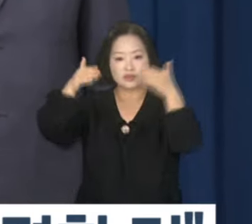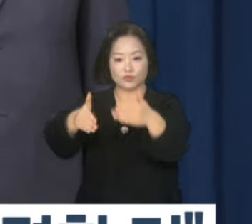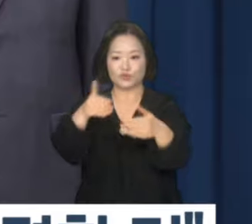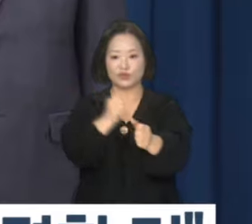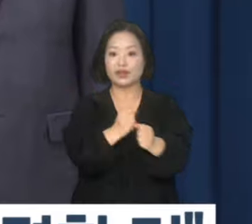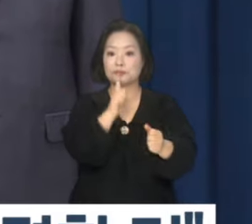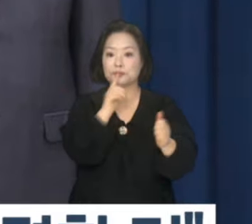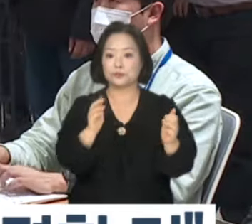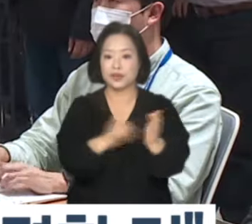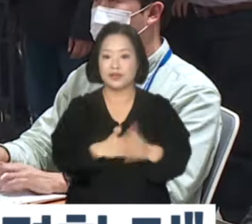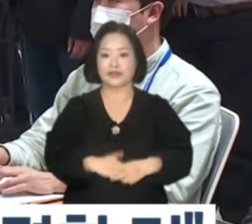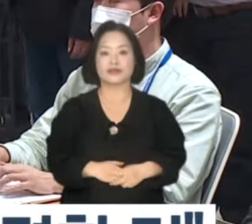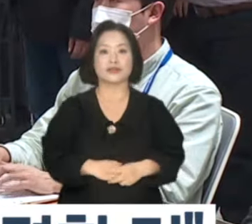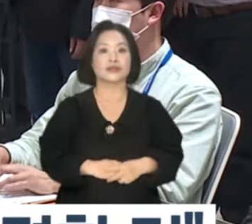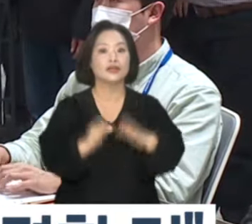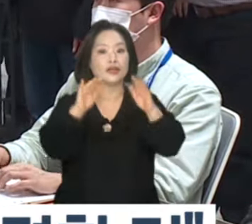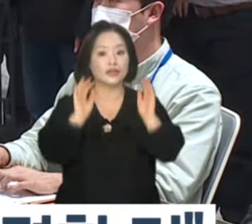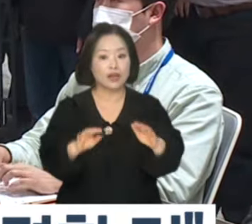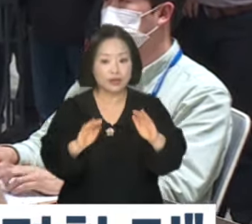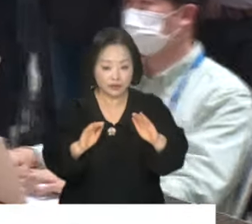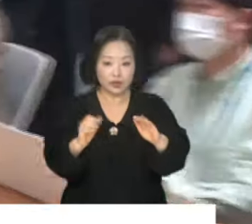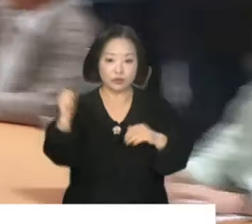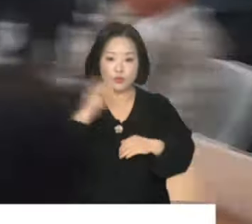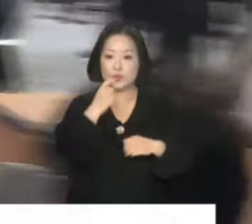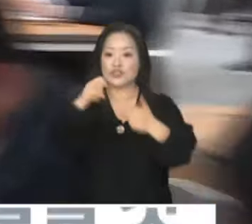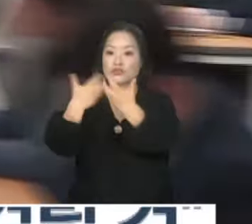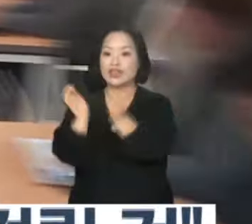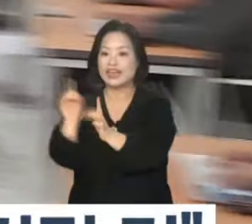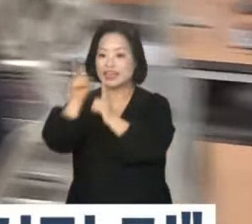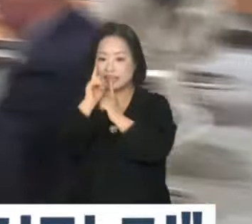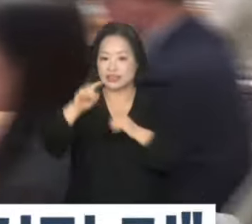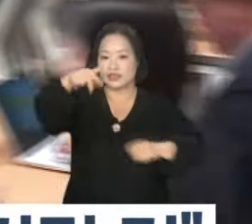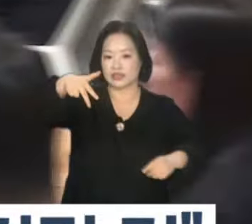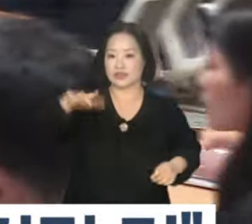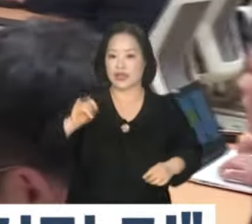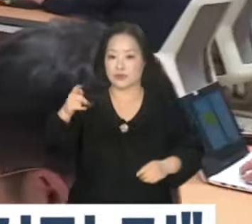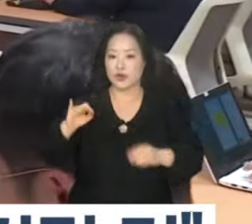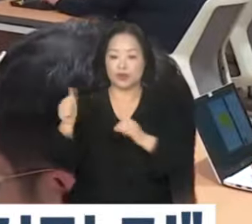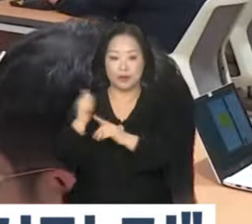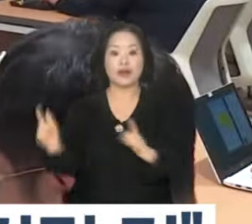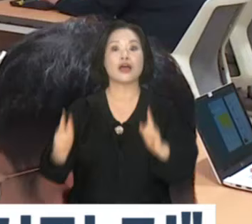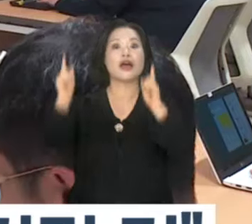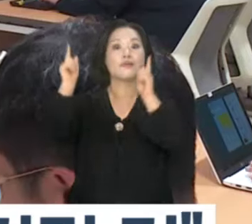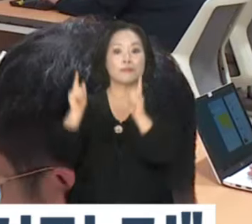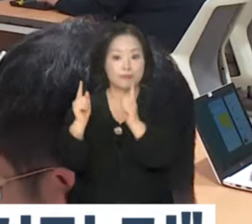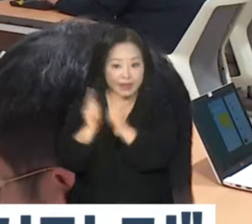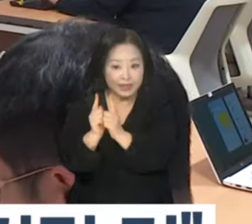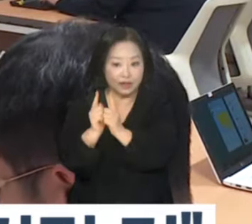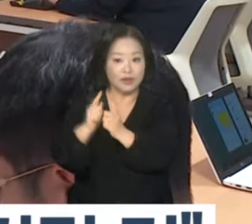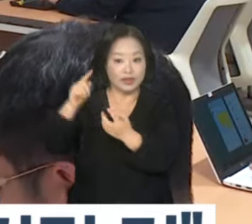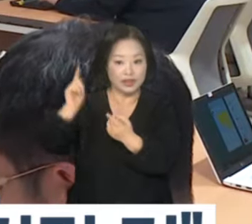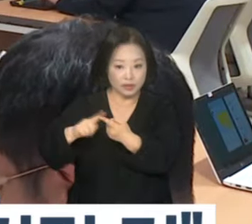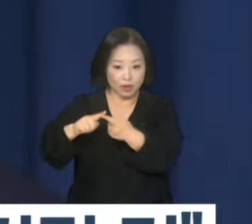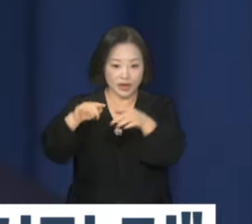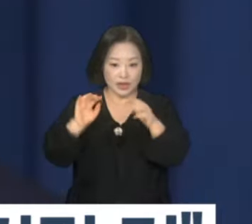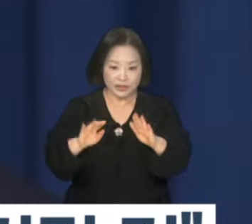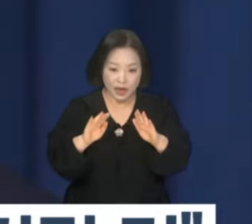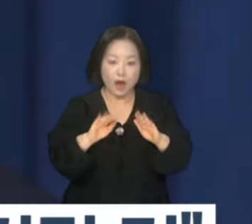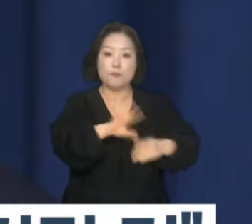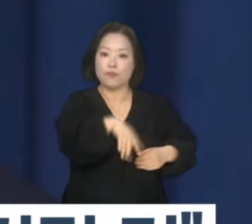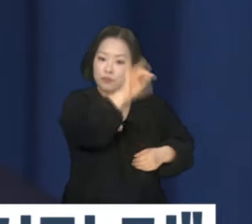뜻을 밝혔습니다 또 수담을 앞두고 신임 정무 수석을 빨리 임명해 준비하고 진행토록 하는게